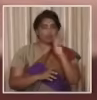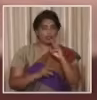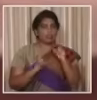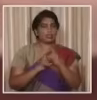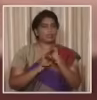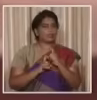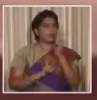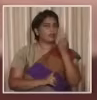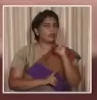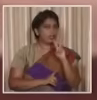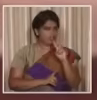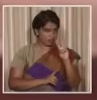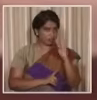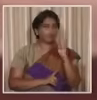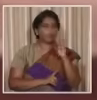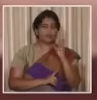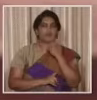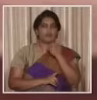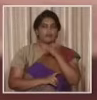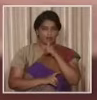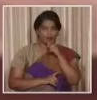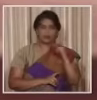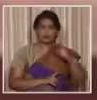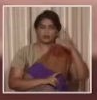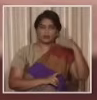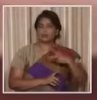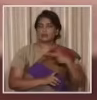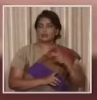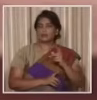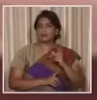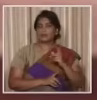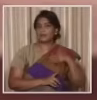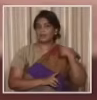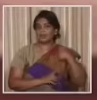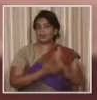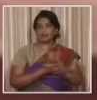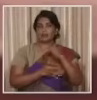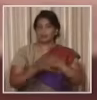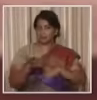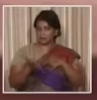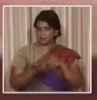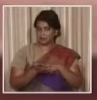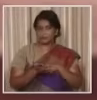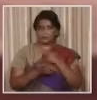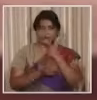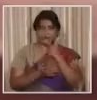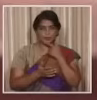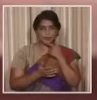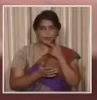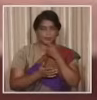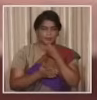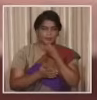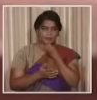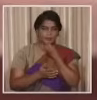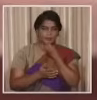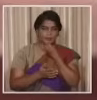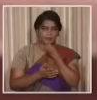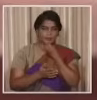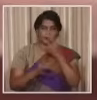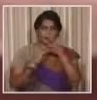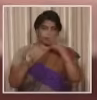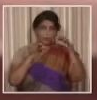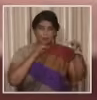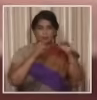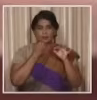දෙසැම්බර් 13 වෙනිදා දෙන ජල සම්පාදනයේ නියෝජ්‍ය සාමාන්‍ය අධිකාරී ඉදිරිපත් කරන ලිපියත් එක්ක මේ මැනුම් කටයුතු කරන